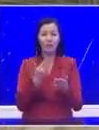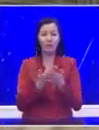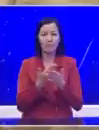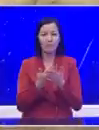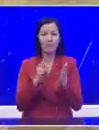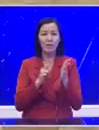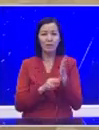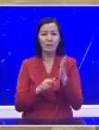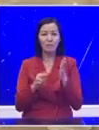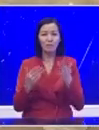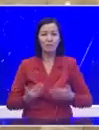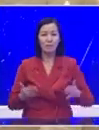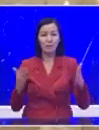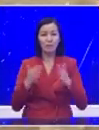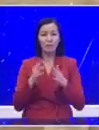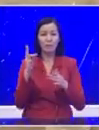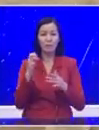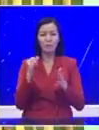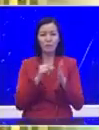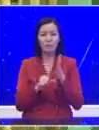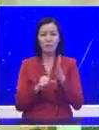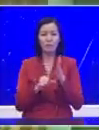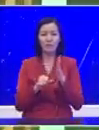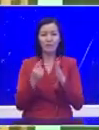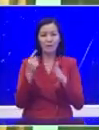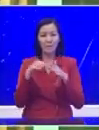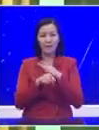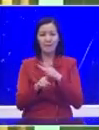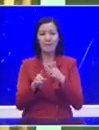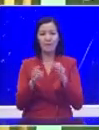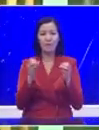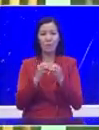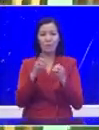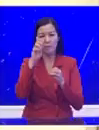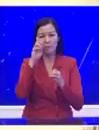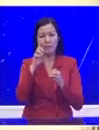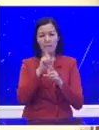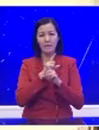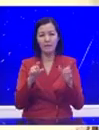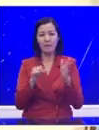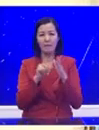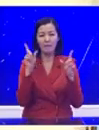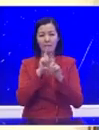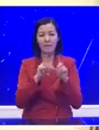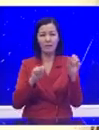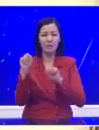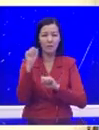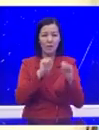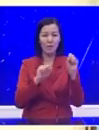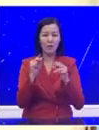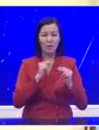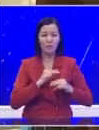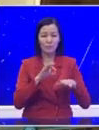70 тұрғын үй ауласын, 360-тан аса подъезді, 10-нан аса мемлекеттік мекеме мен 6 мектепте